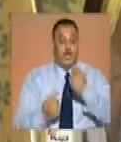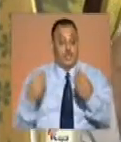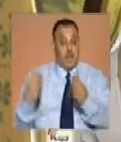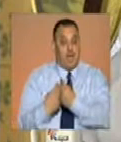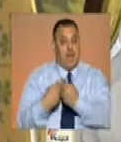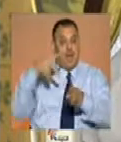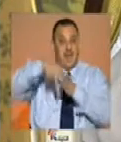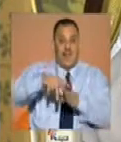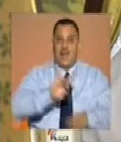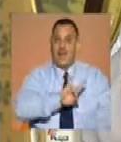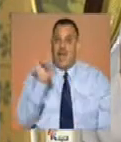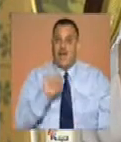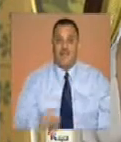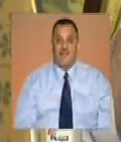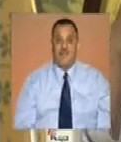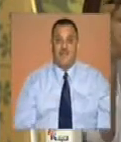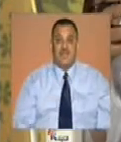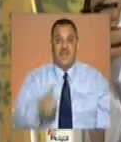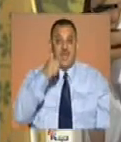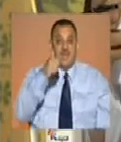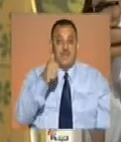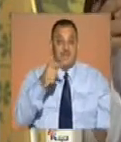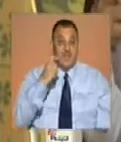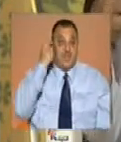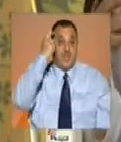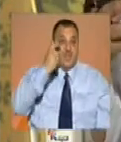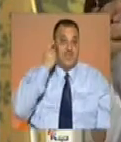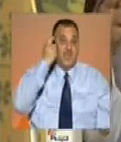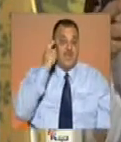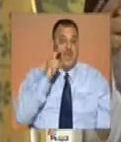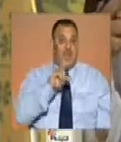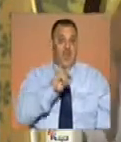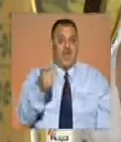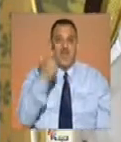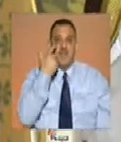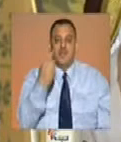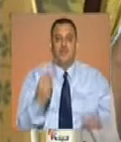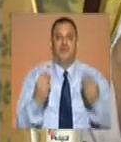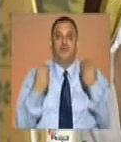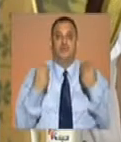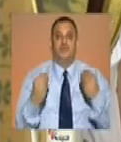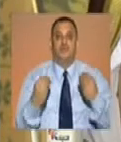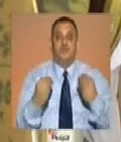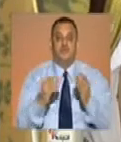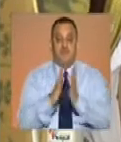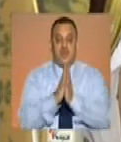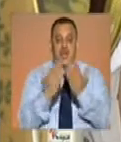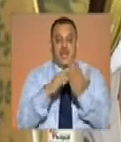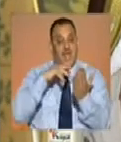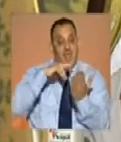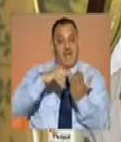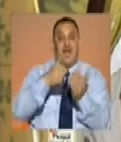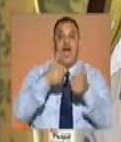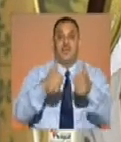نفسك، ومثل هذه الصورة أن توسع دائرة الوسواس بالنسبة لك. حاول أن تقرأ في كتب العلماء بارك الله